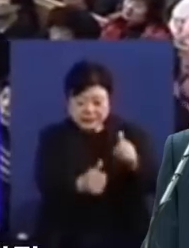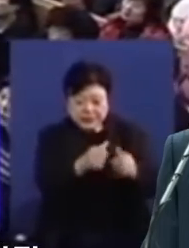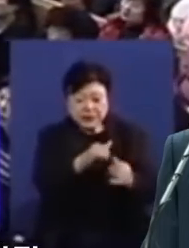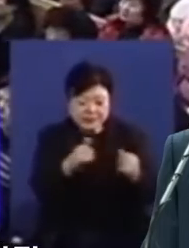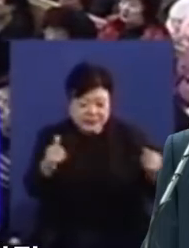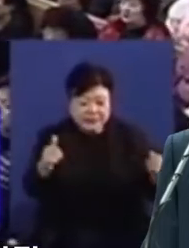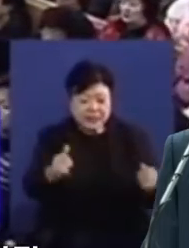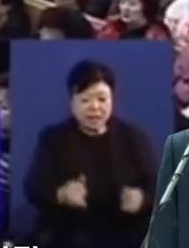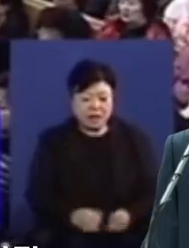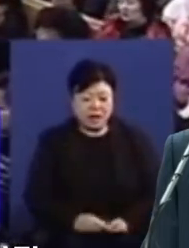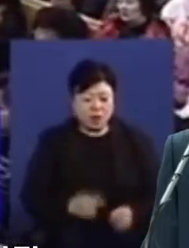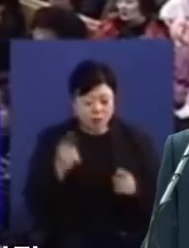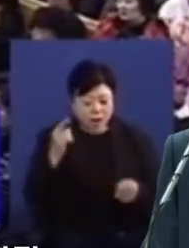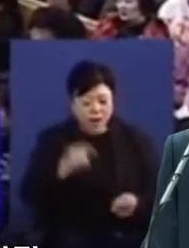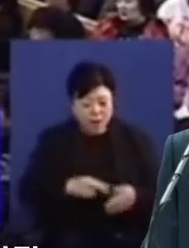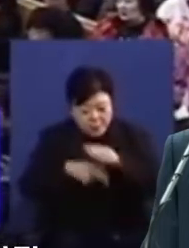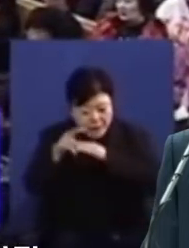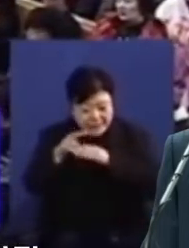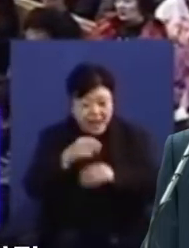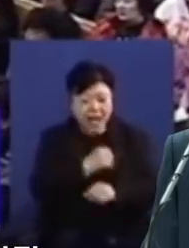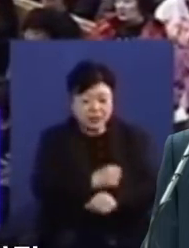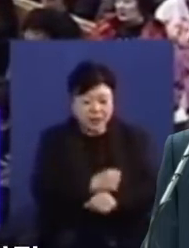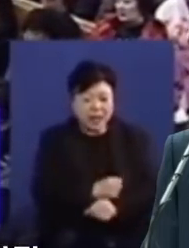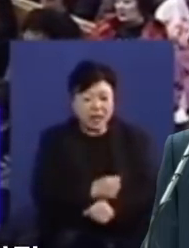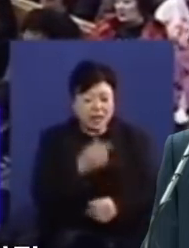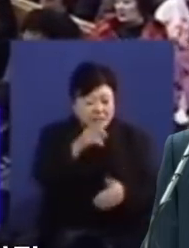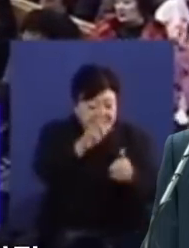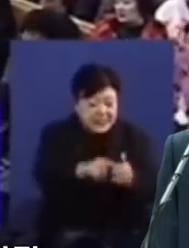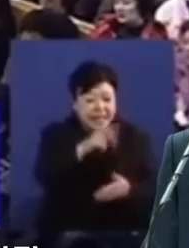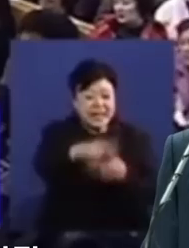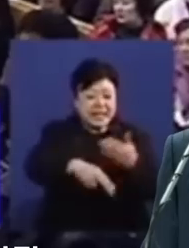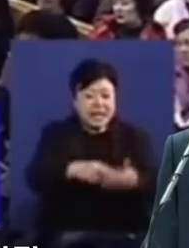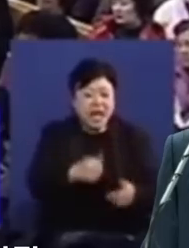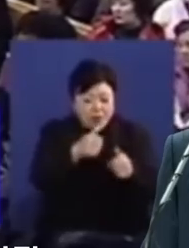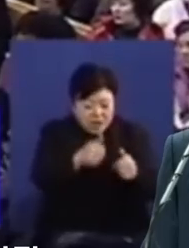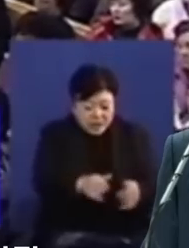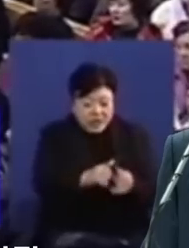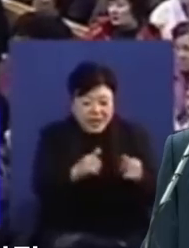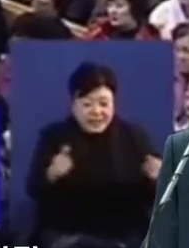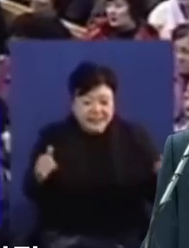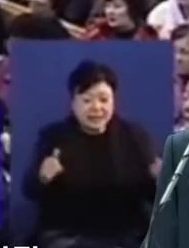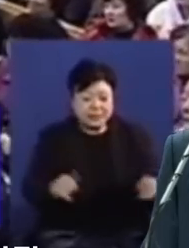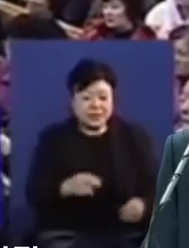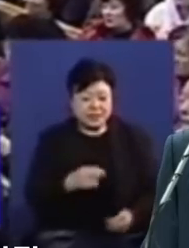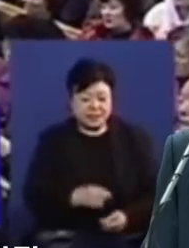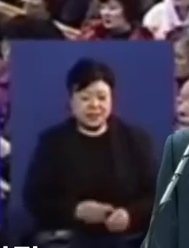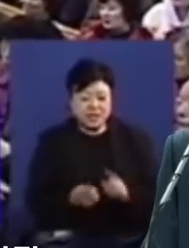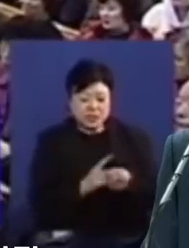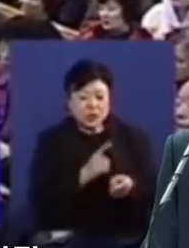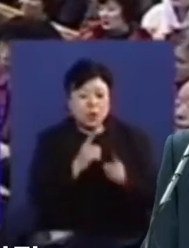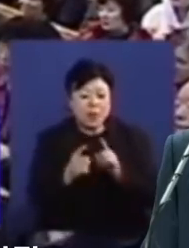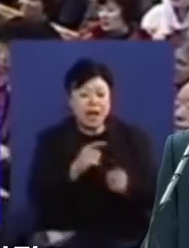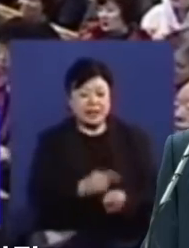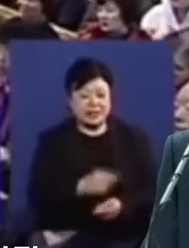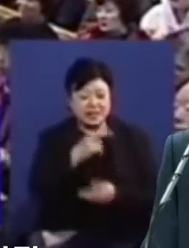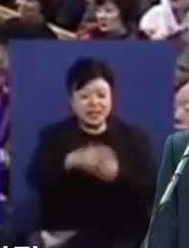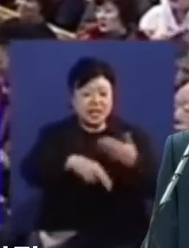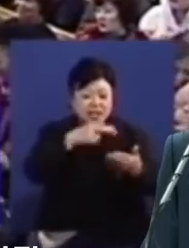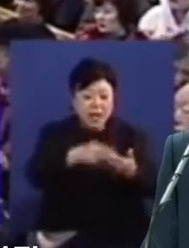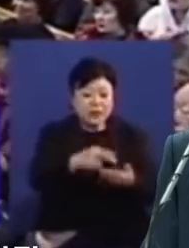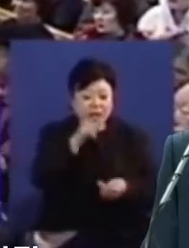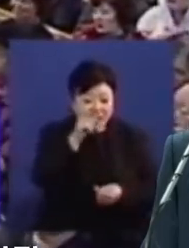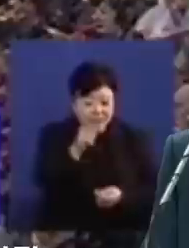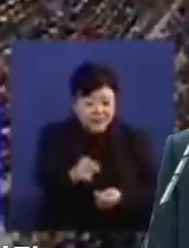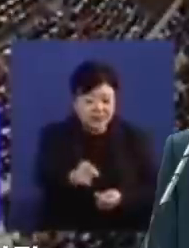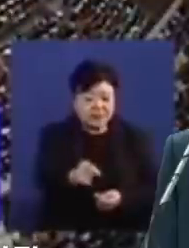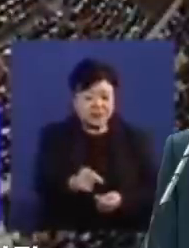하나님을 시험하는 자가 화를 면한다 하노라 함이라. 그때 야훼를 경외하는 자들이 비차에 말하며